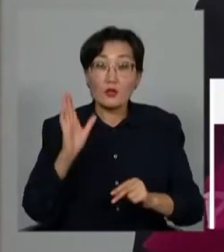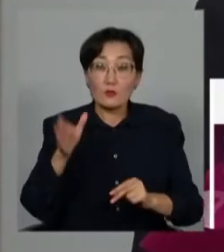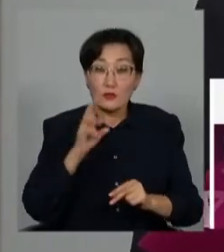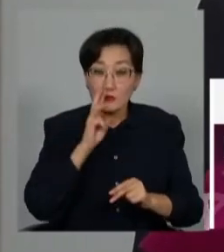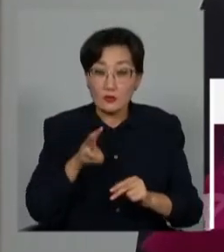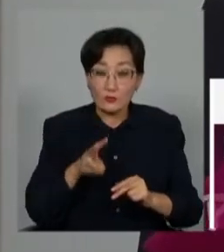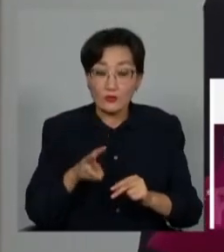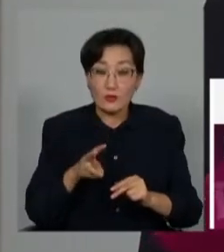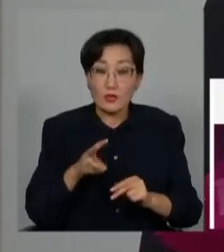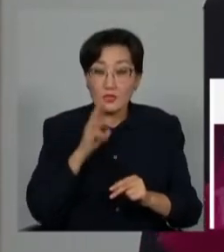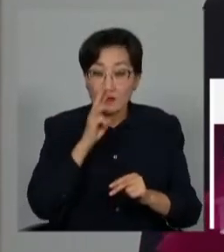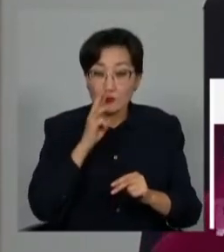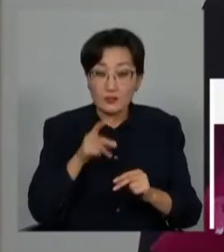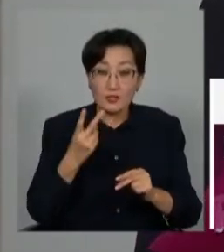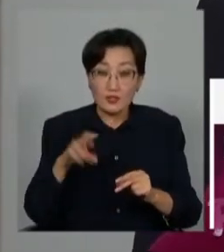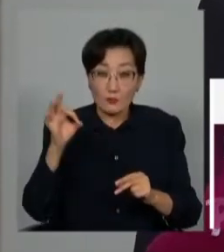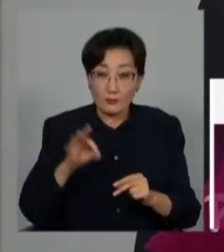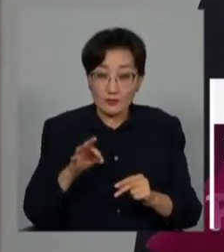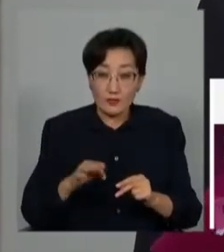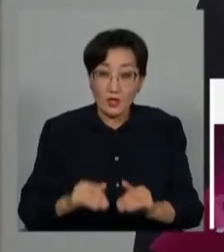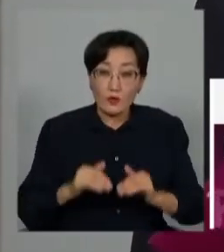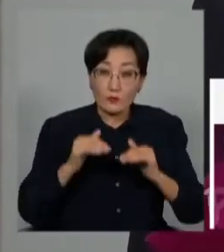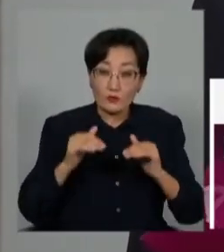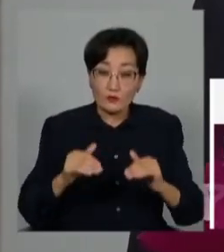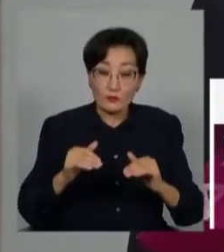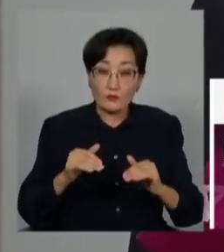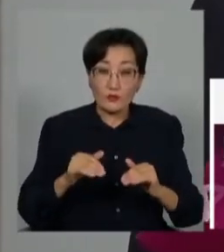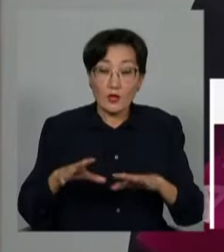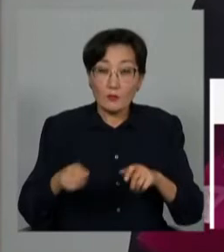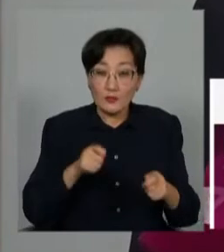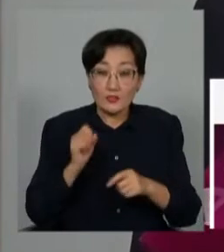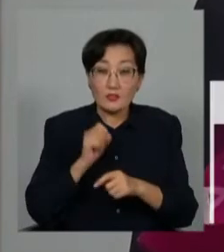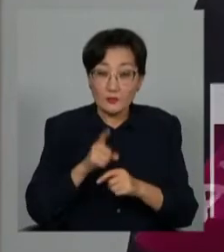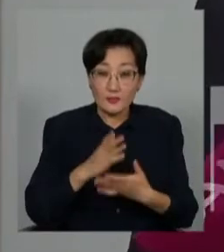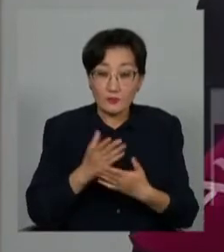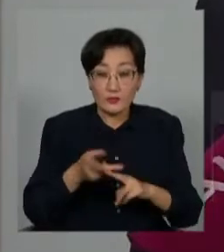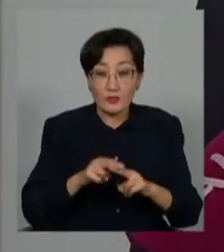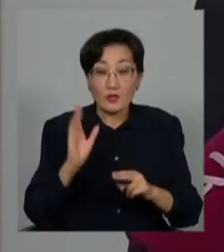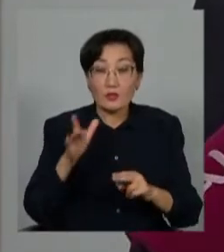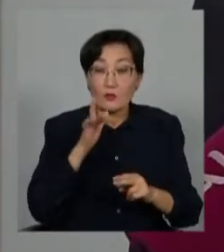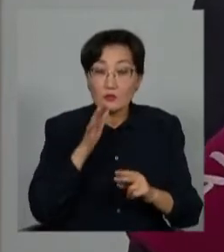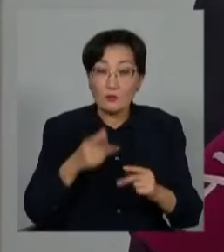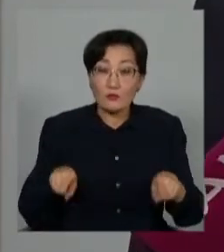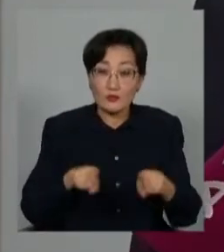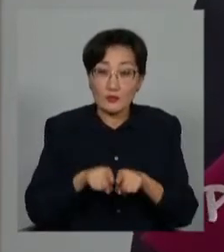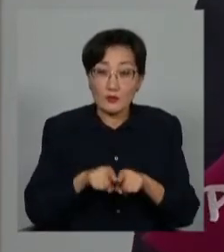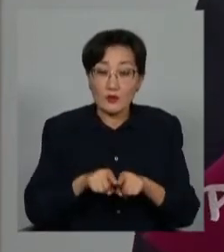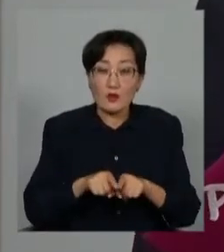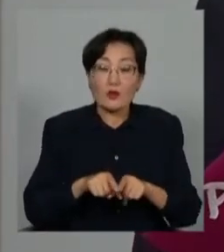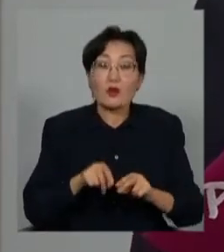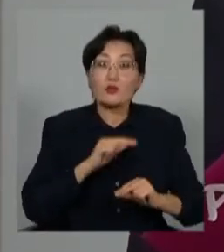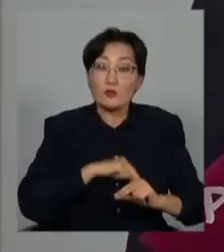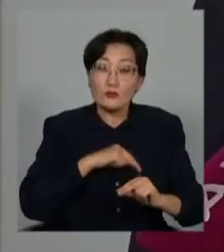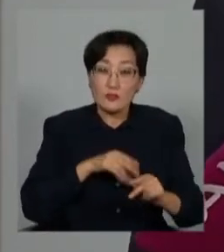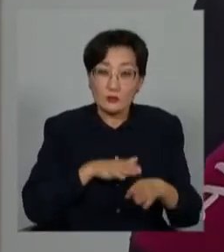жылға 20%-дан өсіру бойынша да президентіміз тапсырма берген болатын, сондықтан да алдағы уақытта осындай игі істерді,